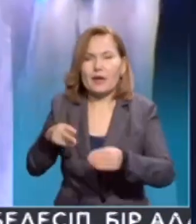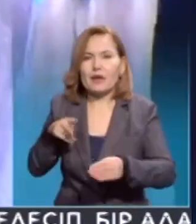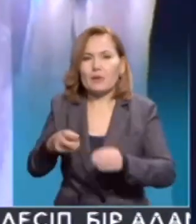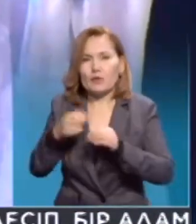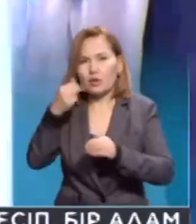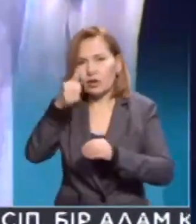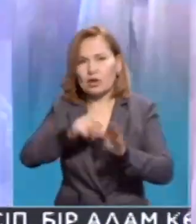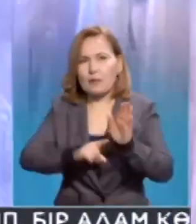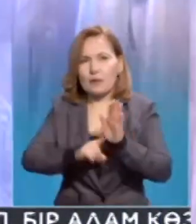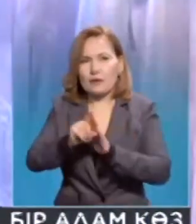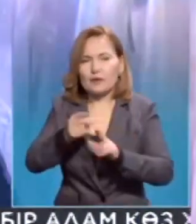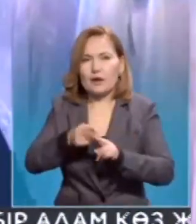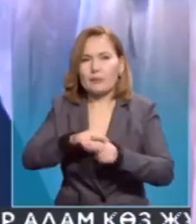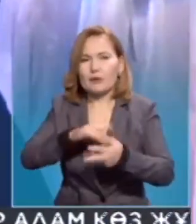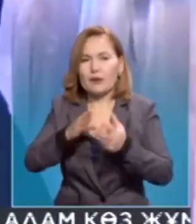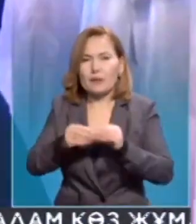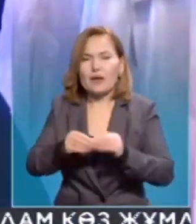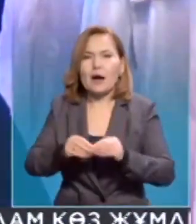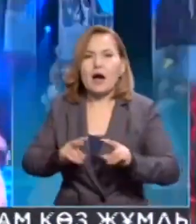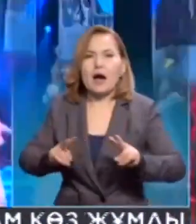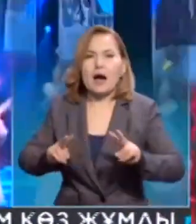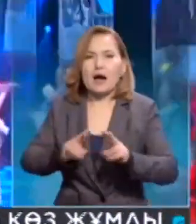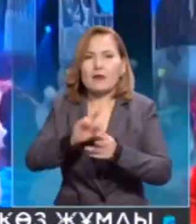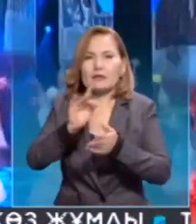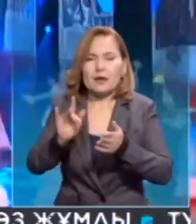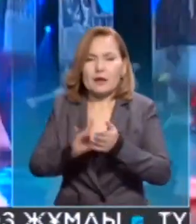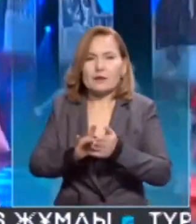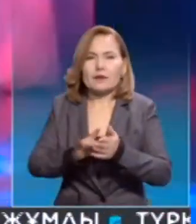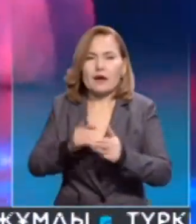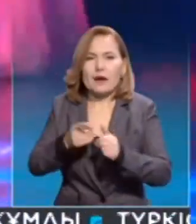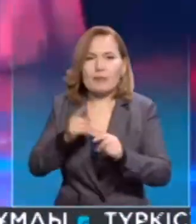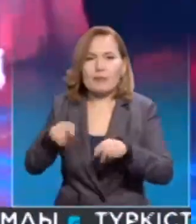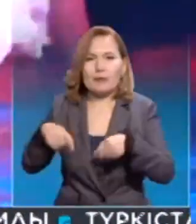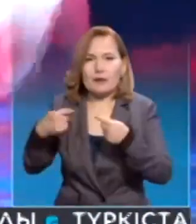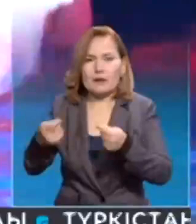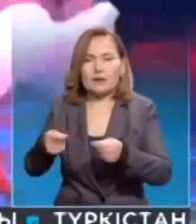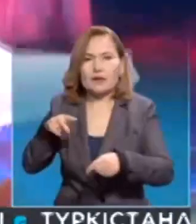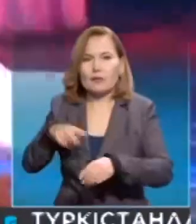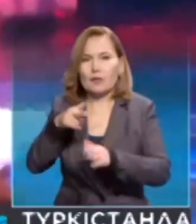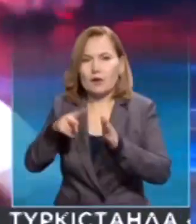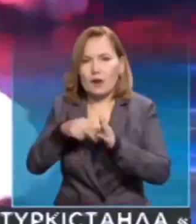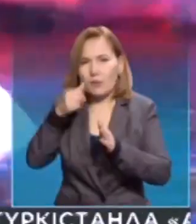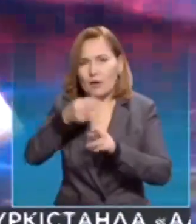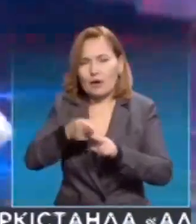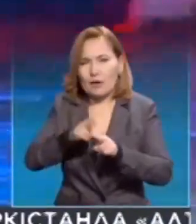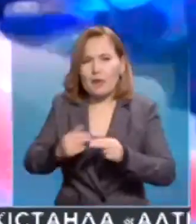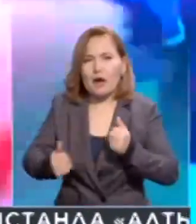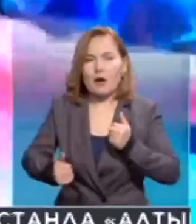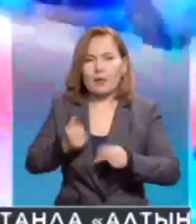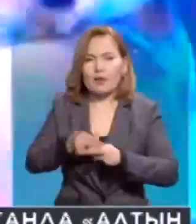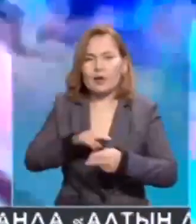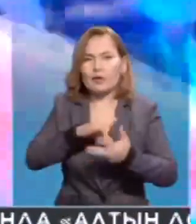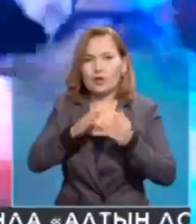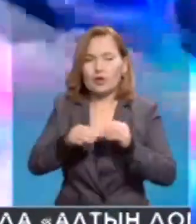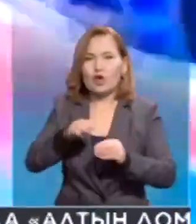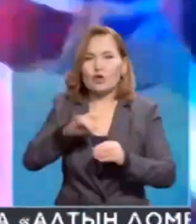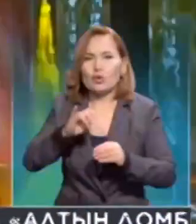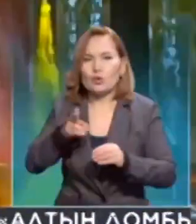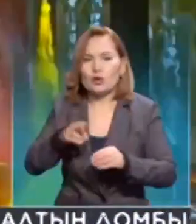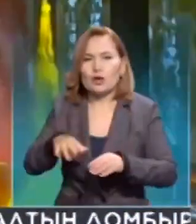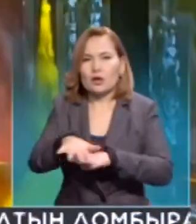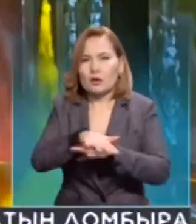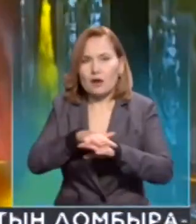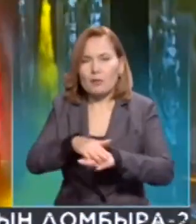жылы басталған еді. Ең алғаш бұл атақ Астана қаласына берілді. Ал 2017 жылы бұл мәртебеге түбі бір түркі жұртының